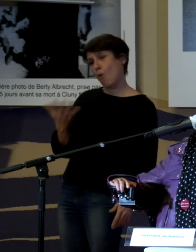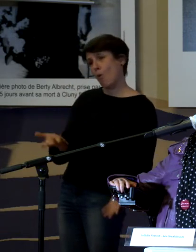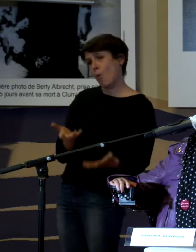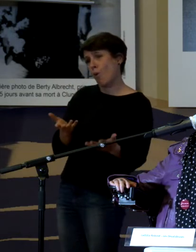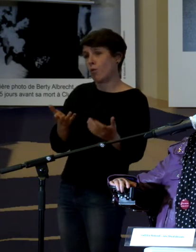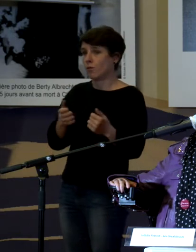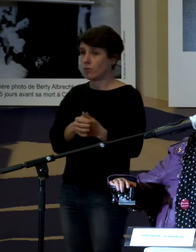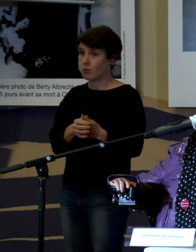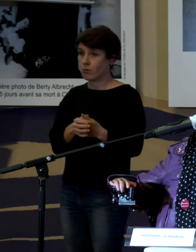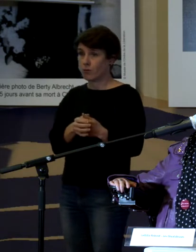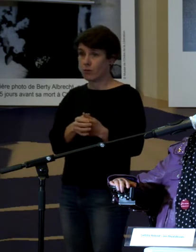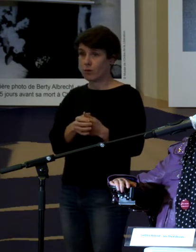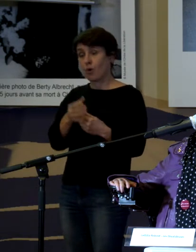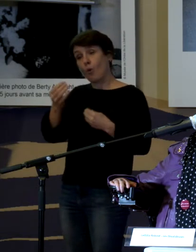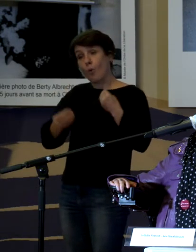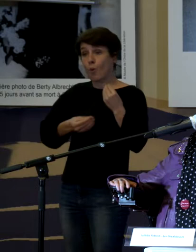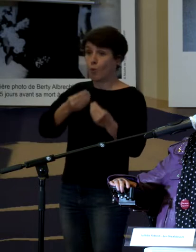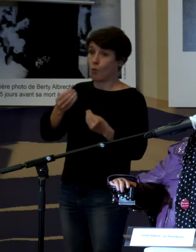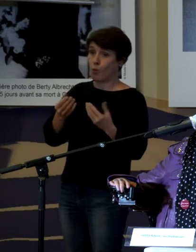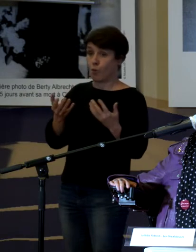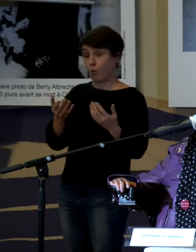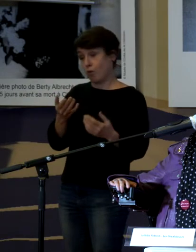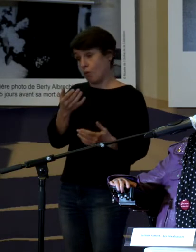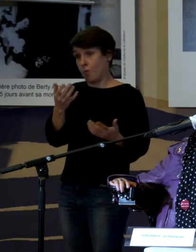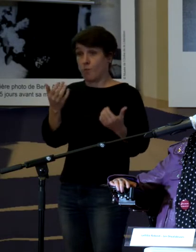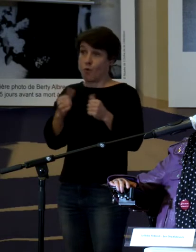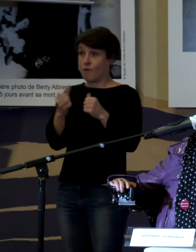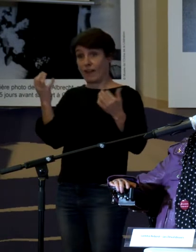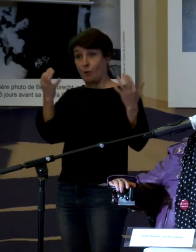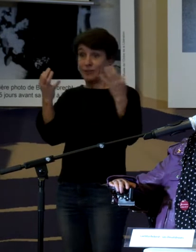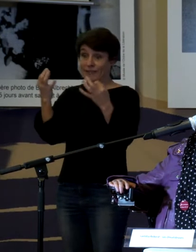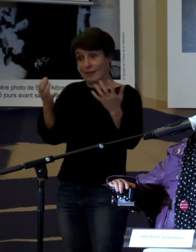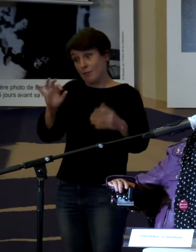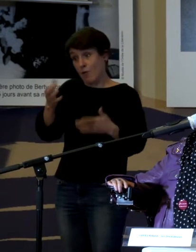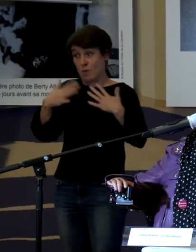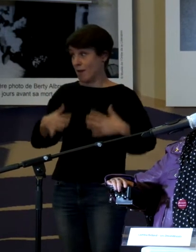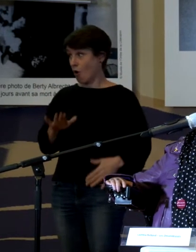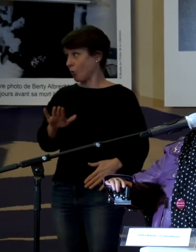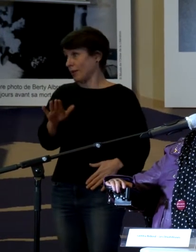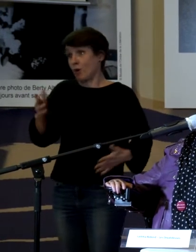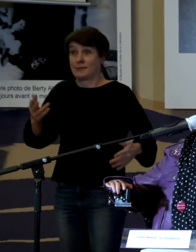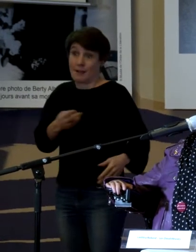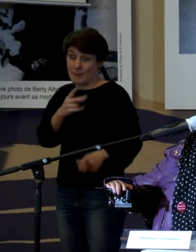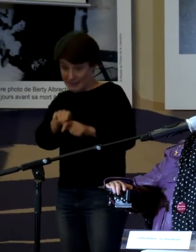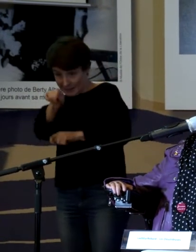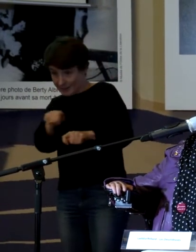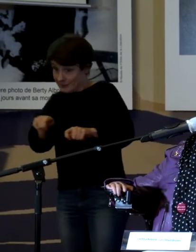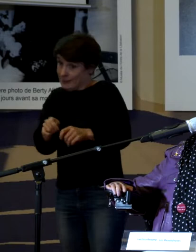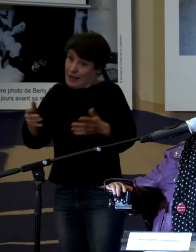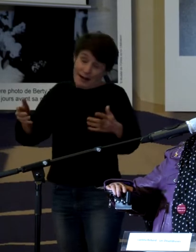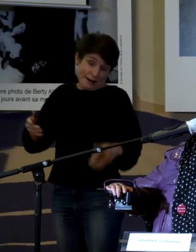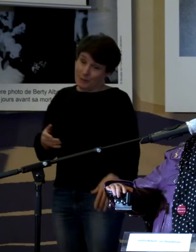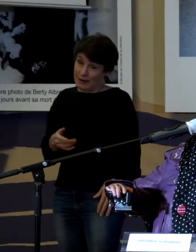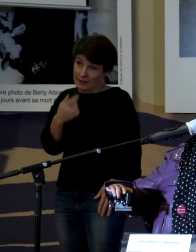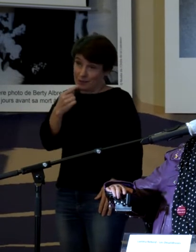à faire jouer en fait hein, l'argument biologique et l'argument médical pour justifier hein, notamment le